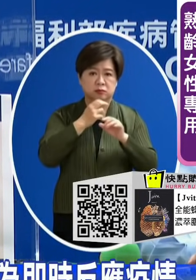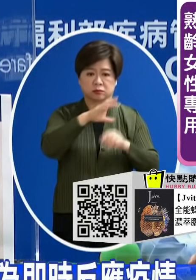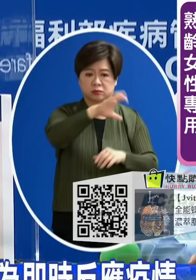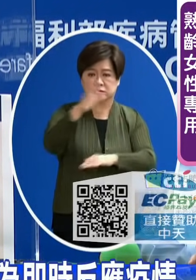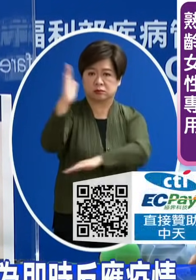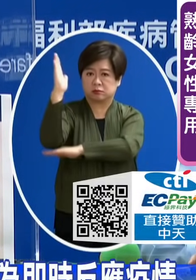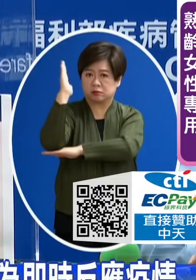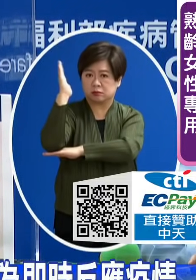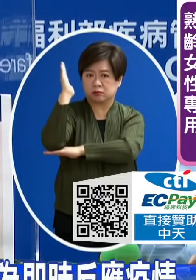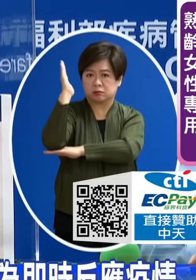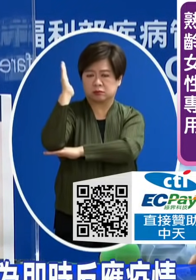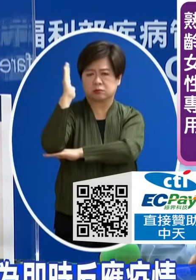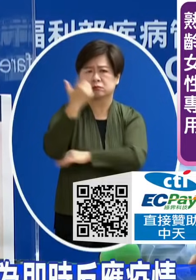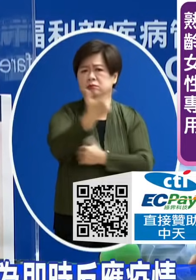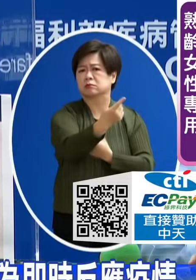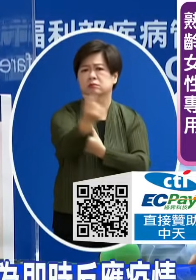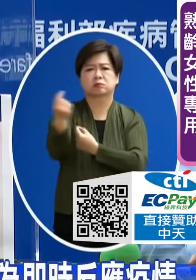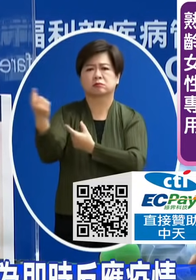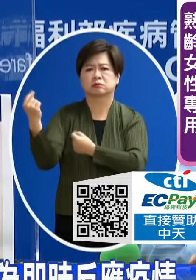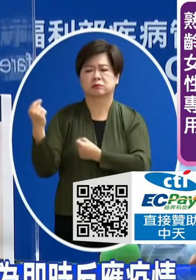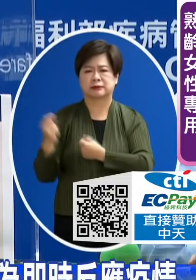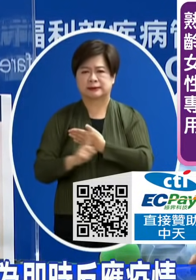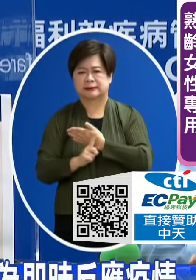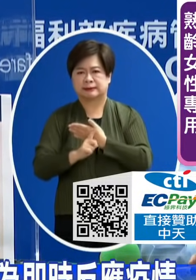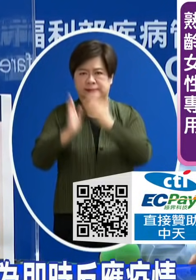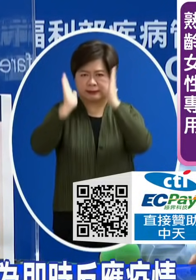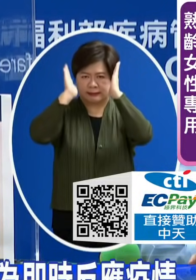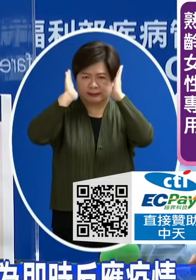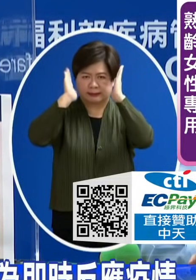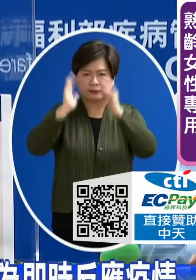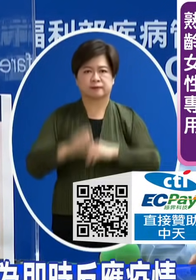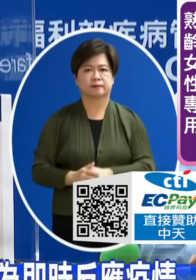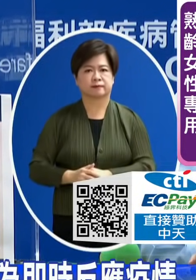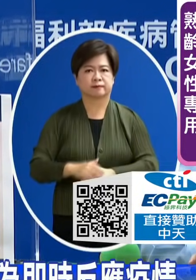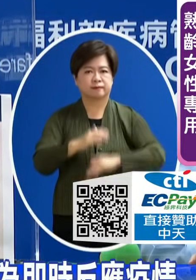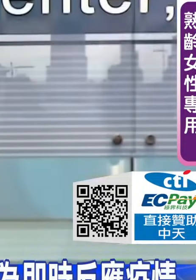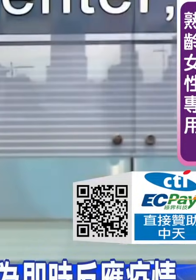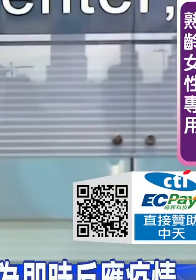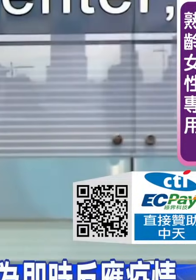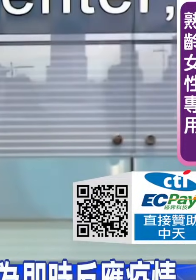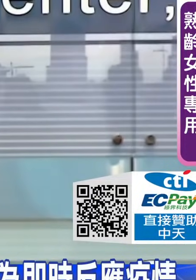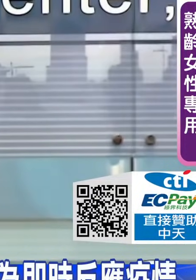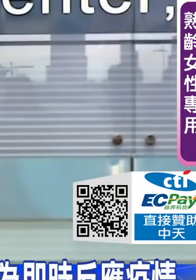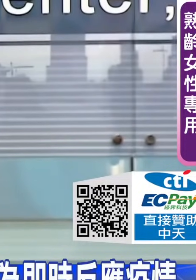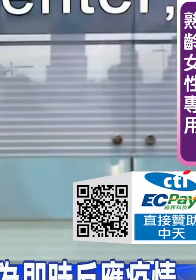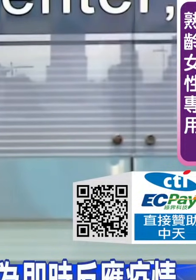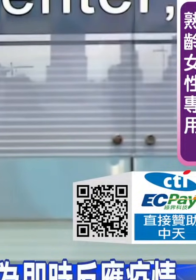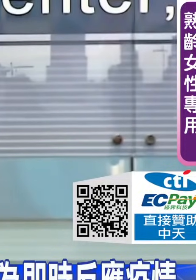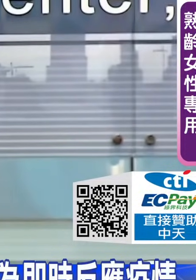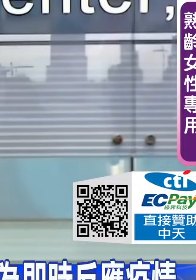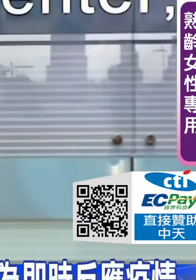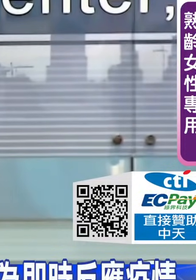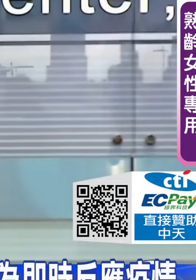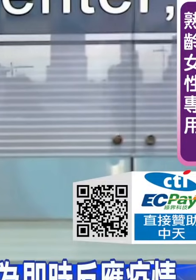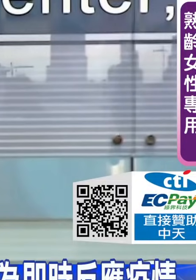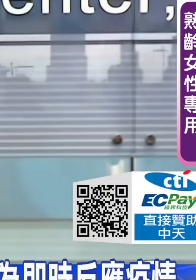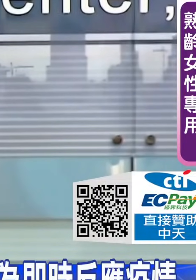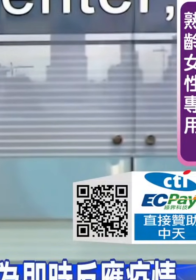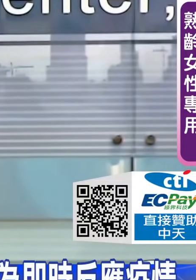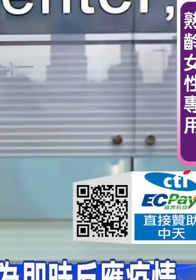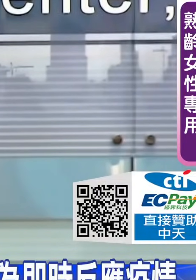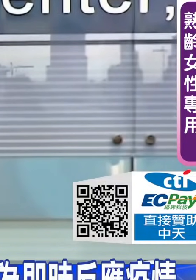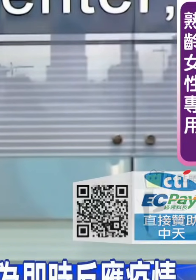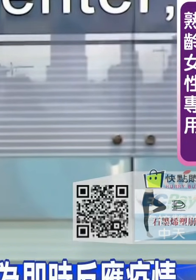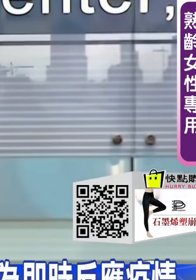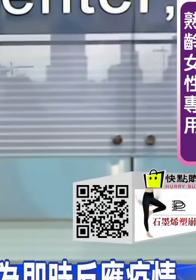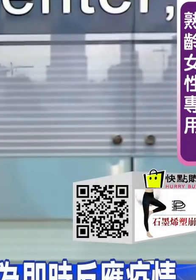好，好，都是一件非常哈紧张严肃的时候，大家一起努力。 在台湾来说，病